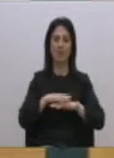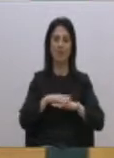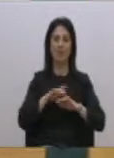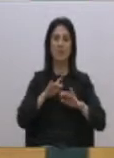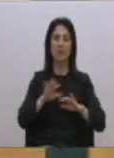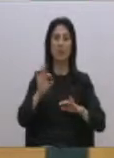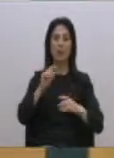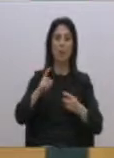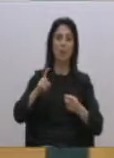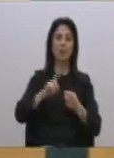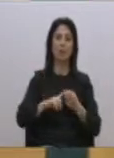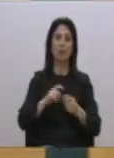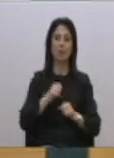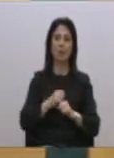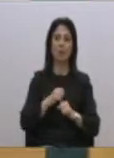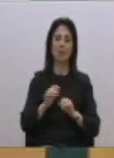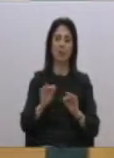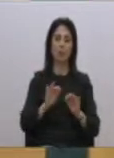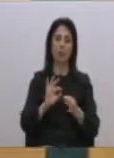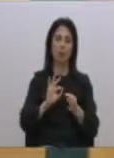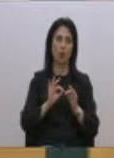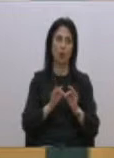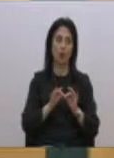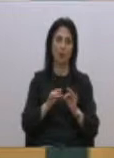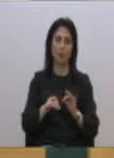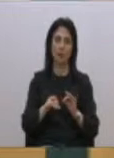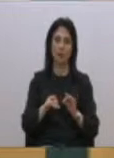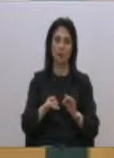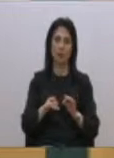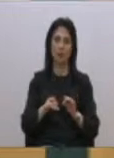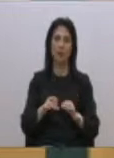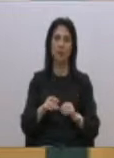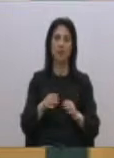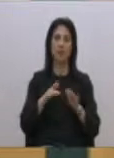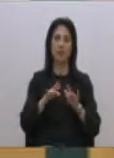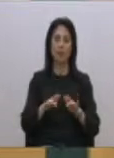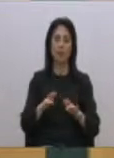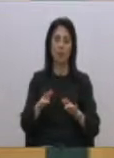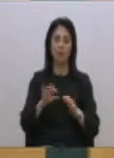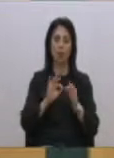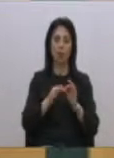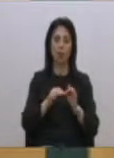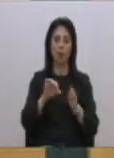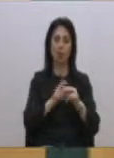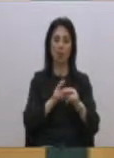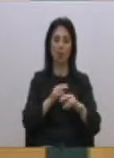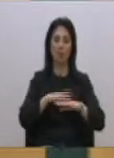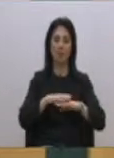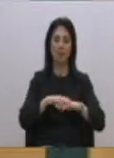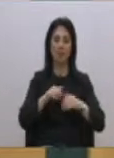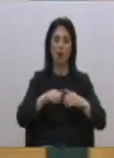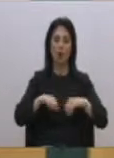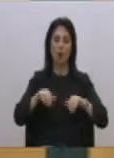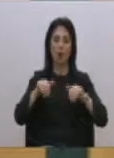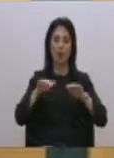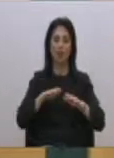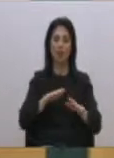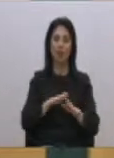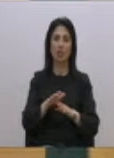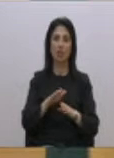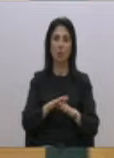სამართალმების პროცესის კონკრეტულ გავლენას მოახდენს დისციპლინური სამართალმების პროცესის კონკრეტულ მონაწილეზე ხელშეუშლის გადაწყვეტილების